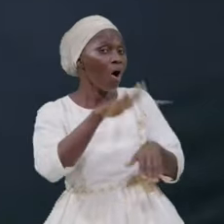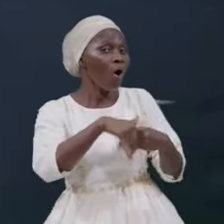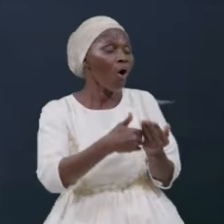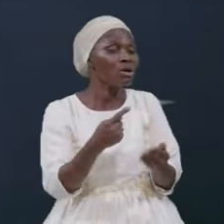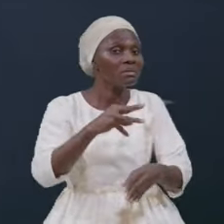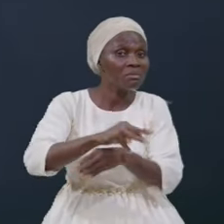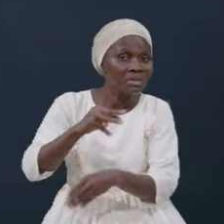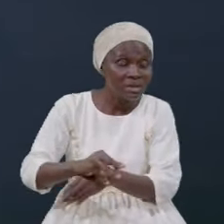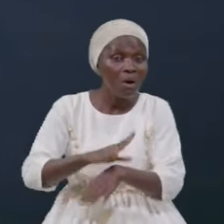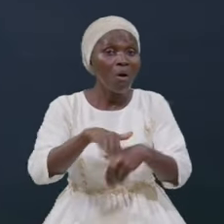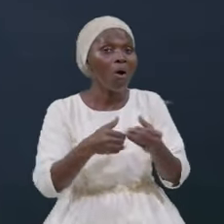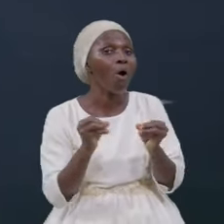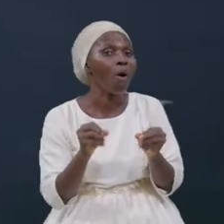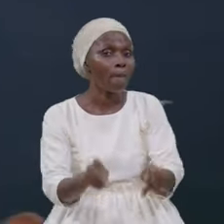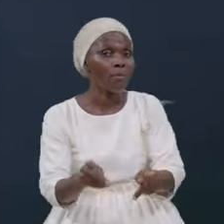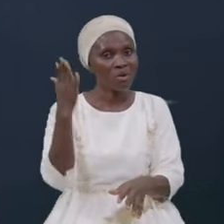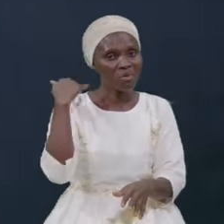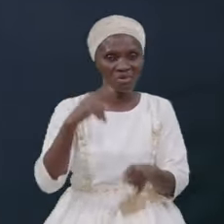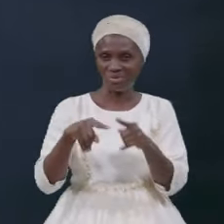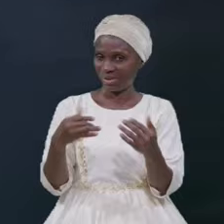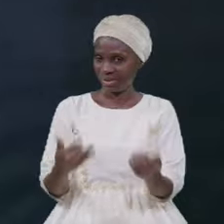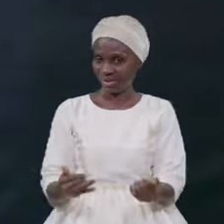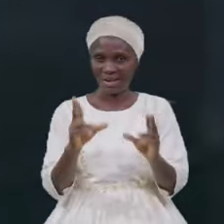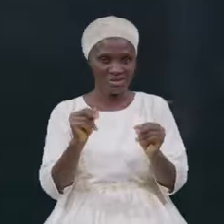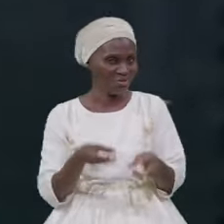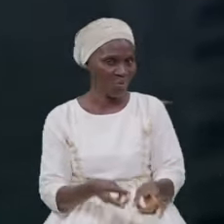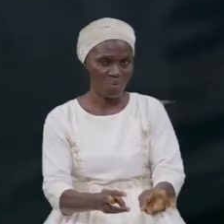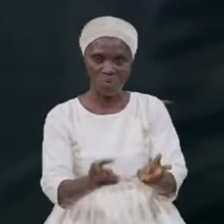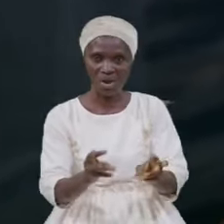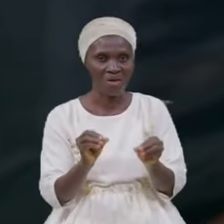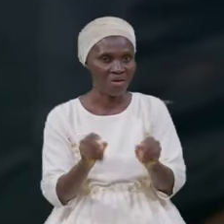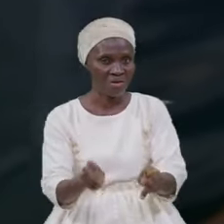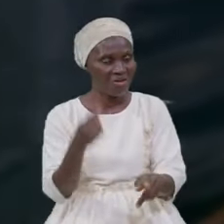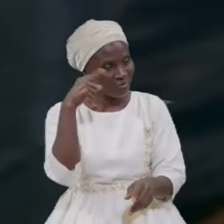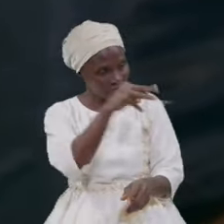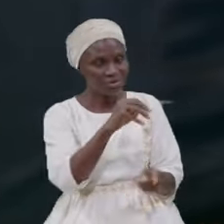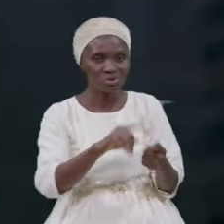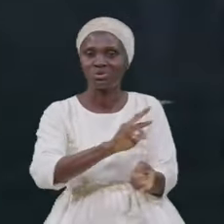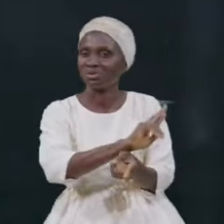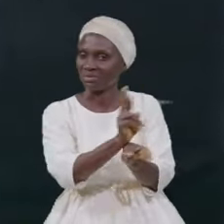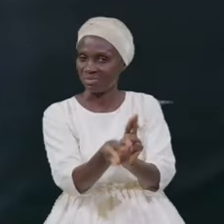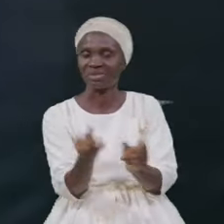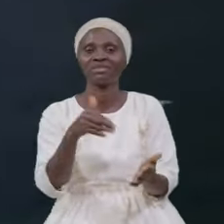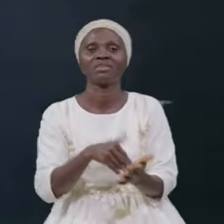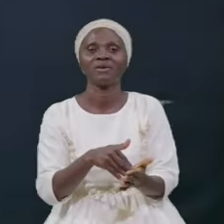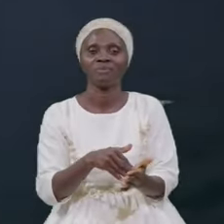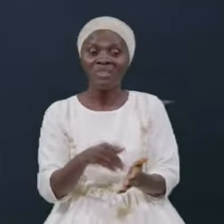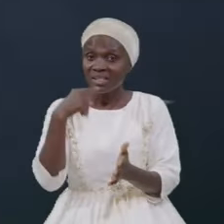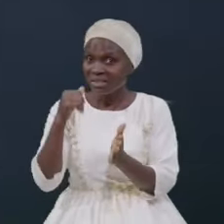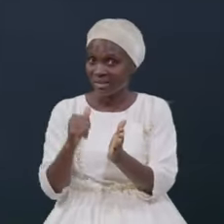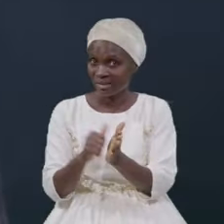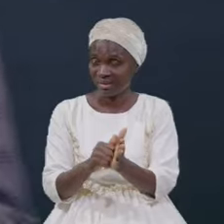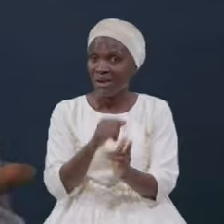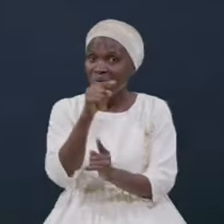maintenant, ce n'est plus possible pour lui de se repentir. On dit, quand tu diras, je n'y prends